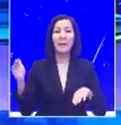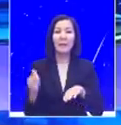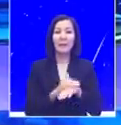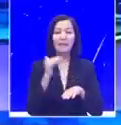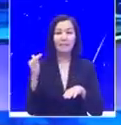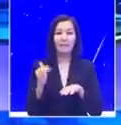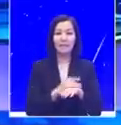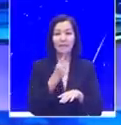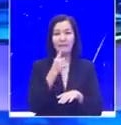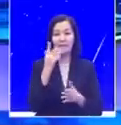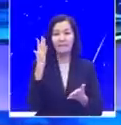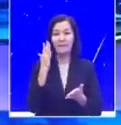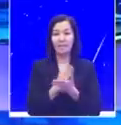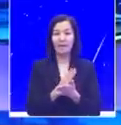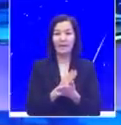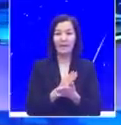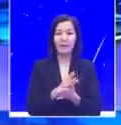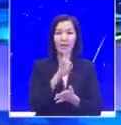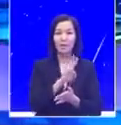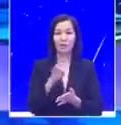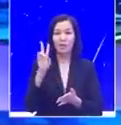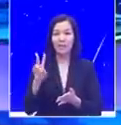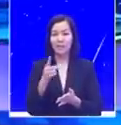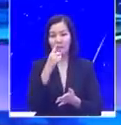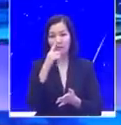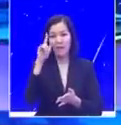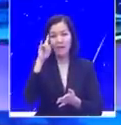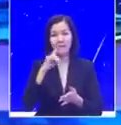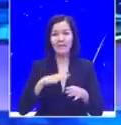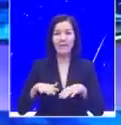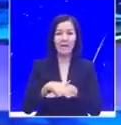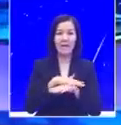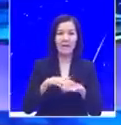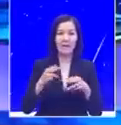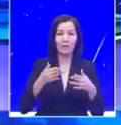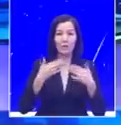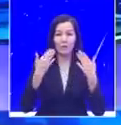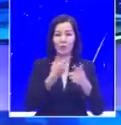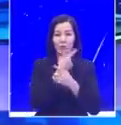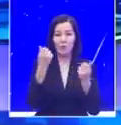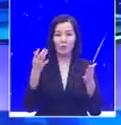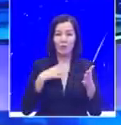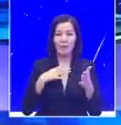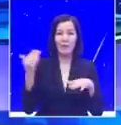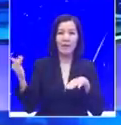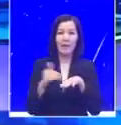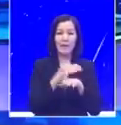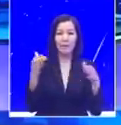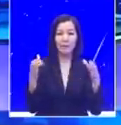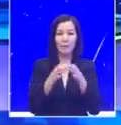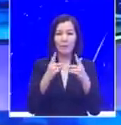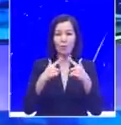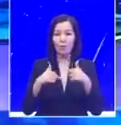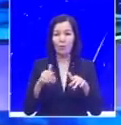Қайырымдылық қанымызда бар. Елбасымыз Нұрсұлтан Назарбаев таяуда Қазақстан халқына үндеу жариялап, қайырымдылық қорын құру туралы ой тастаған